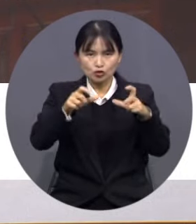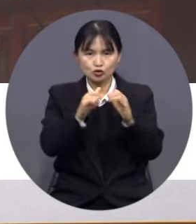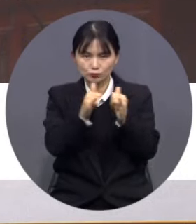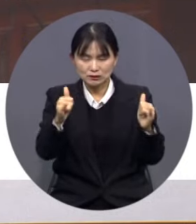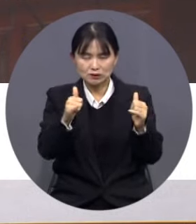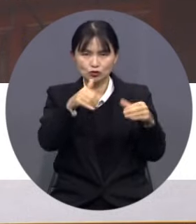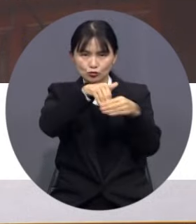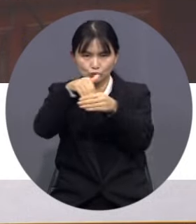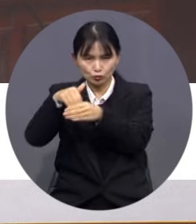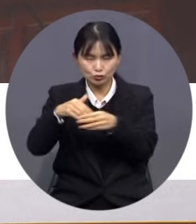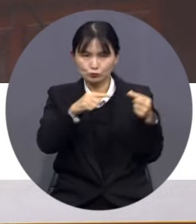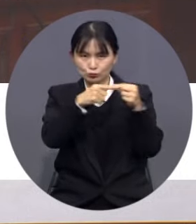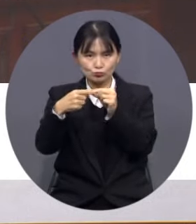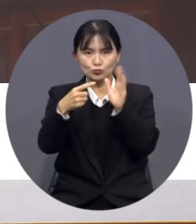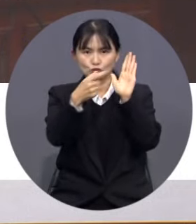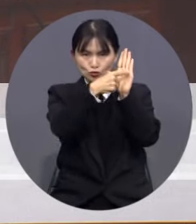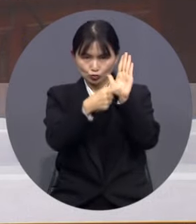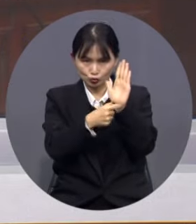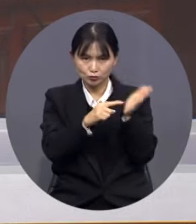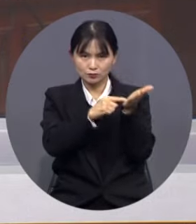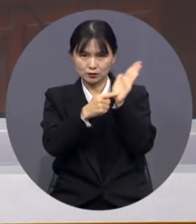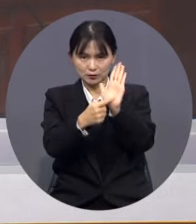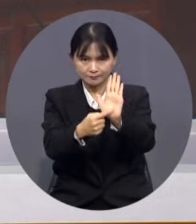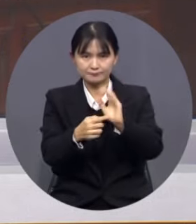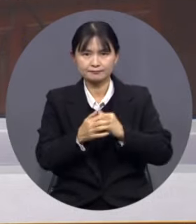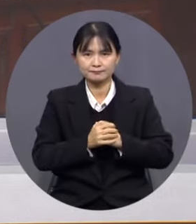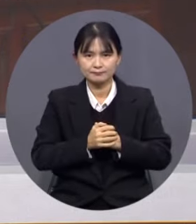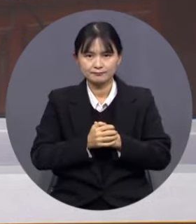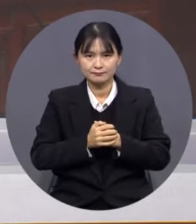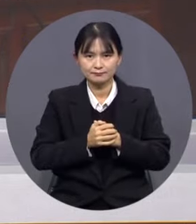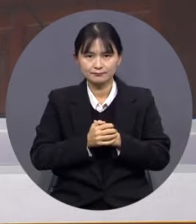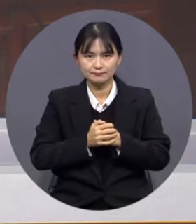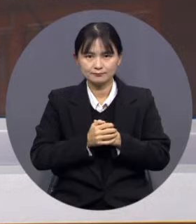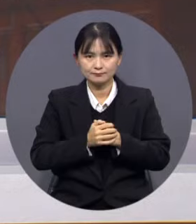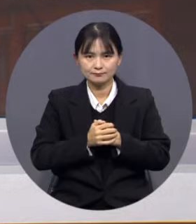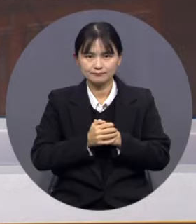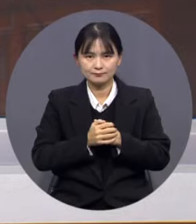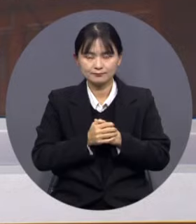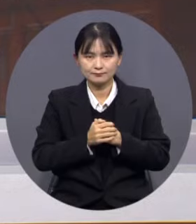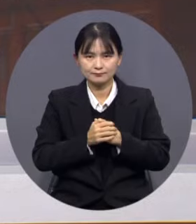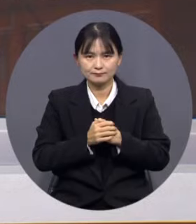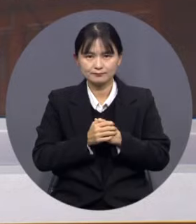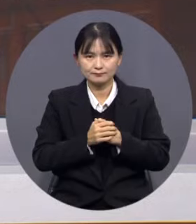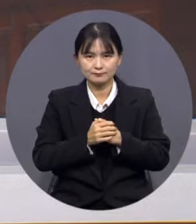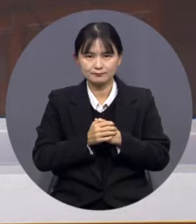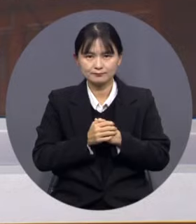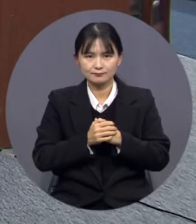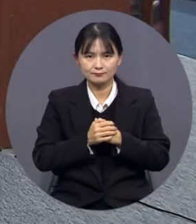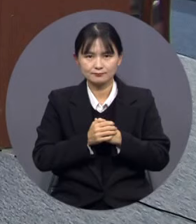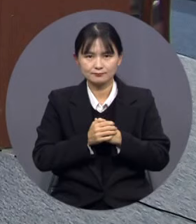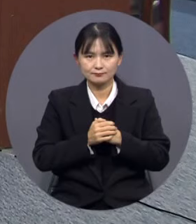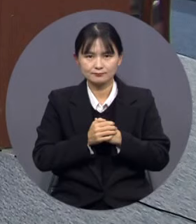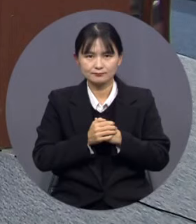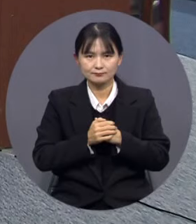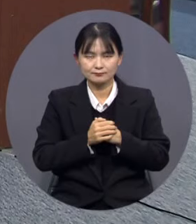넣을 문구도 제시됐습니다. 자세한 내용을 조인호 기자가 보도합니다.